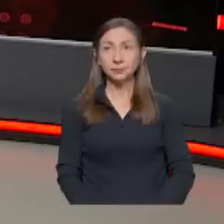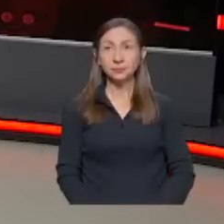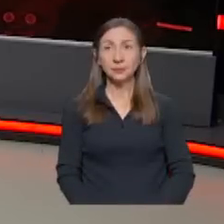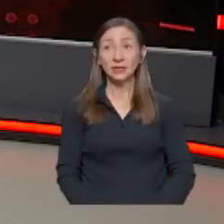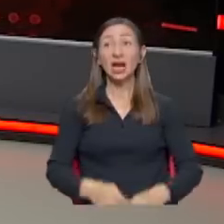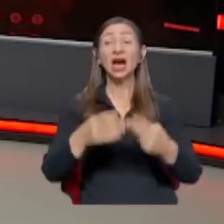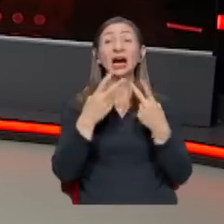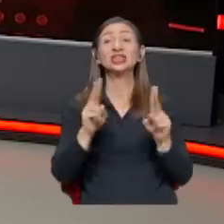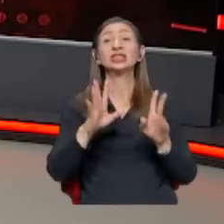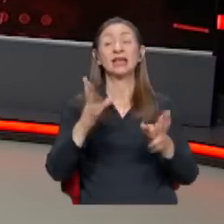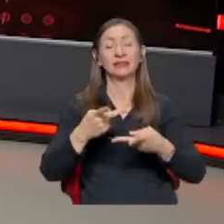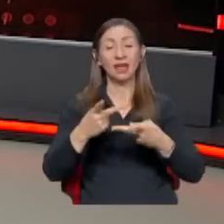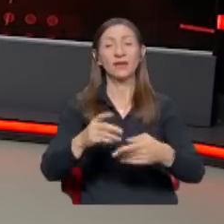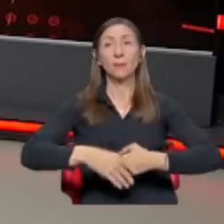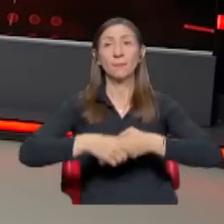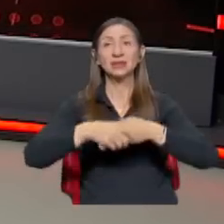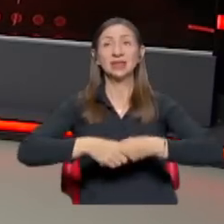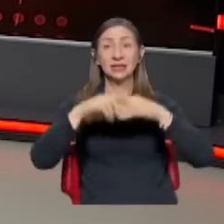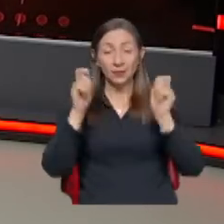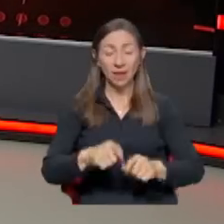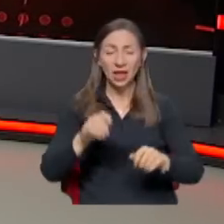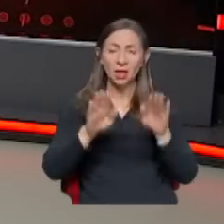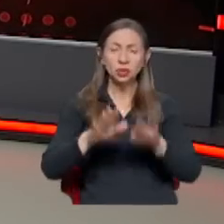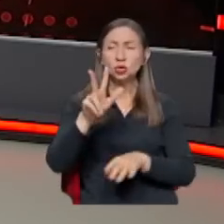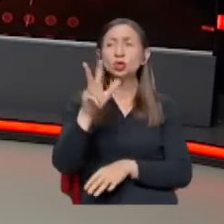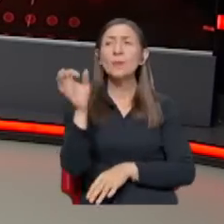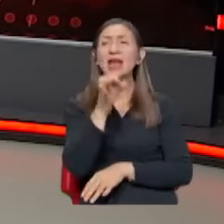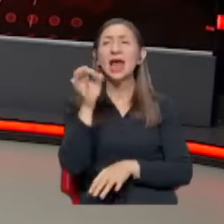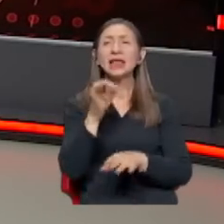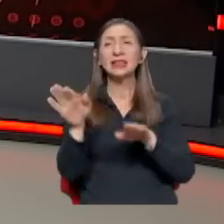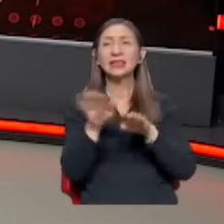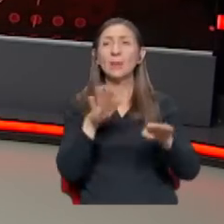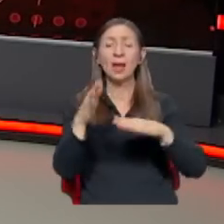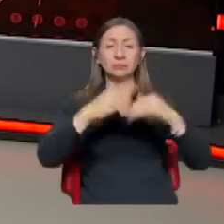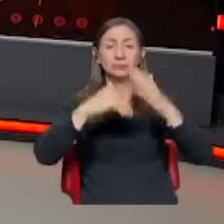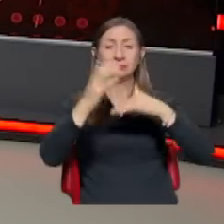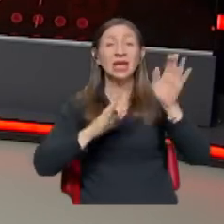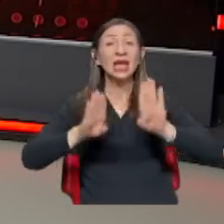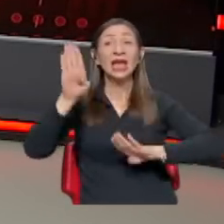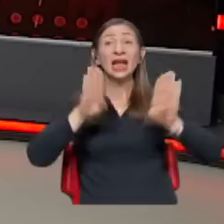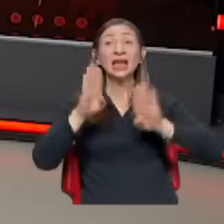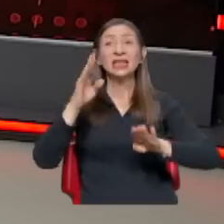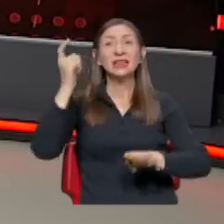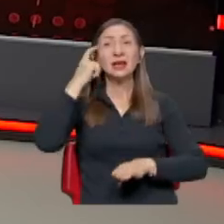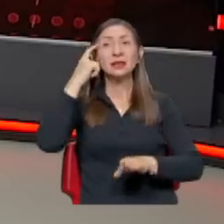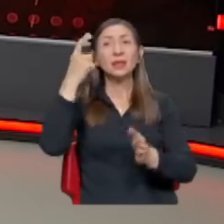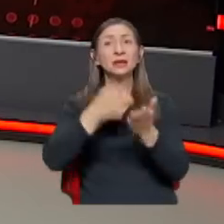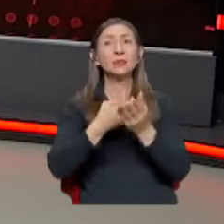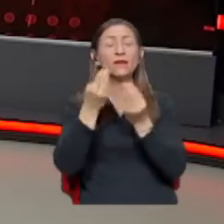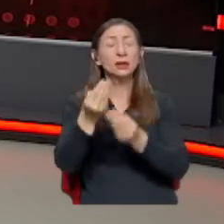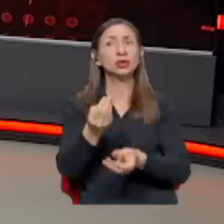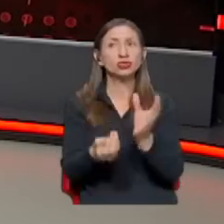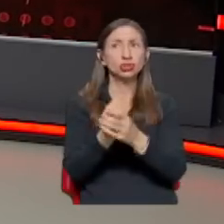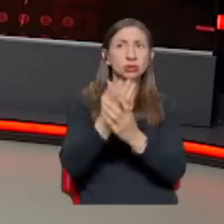Açık değil, davetle pazarlık usulü yapılan yaklaşık 3 milyar liralık deprem konutları ihalesinin tanıdık bir isme verildiği